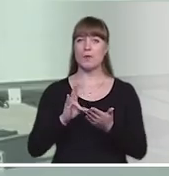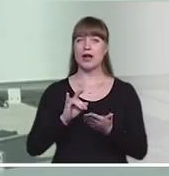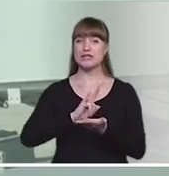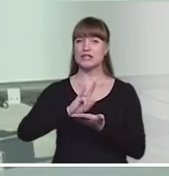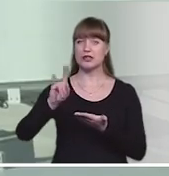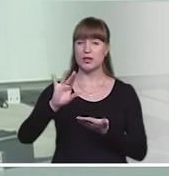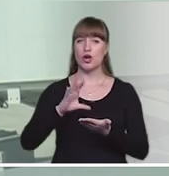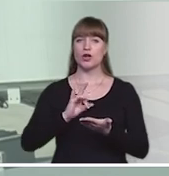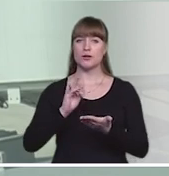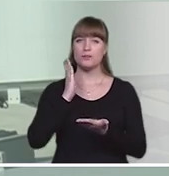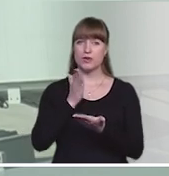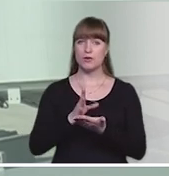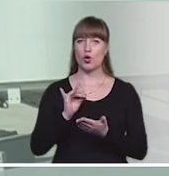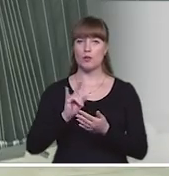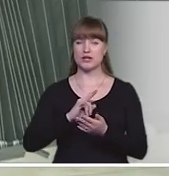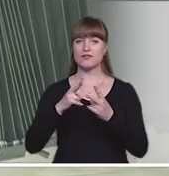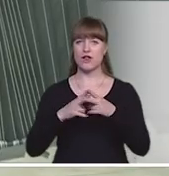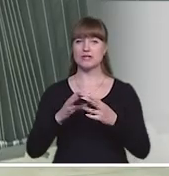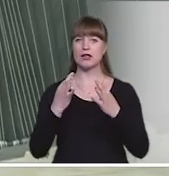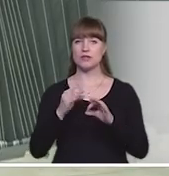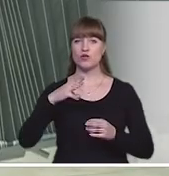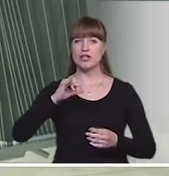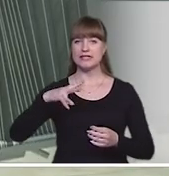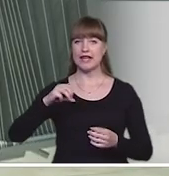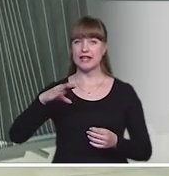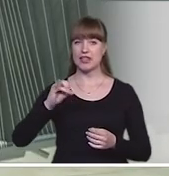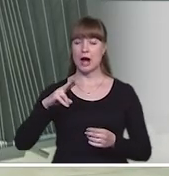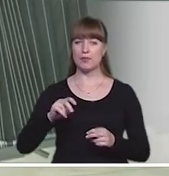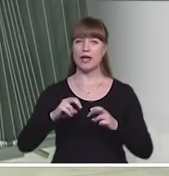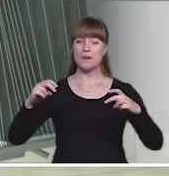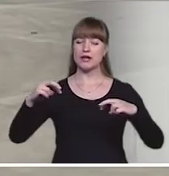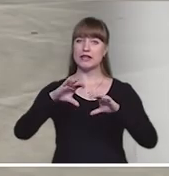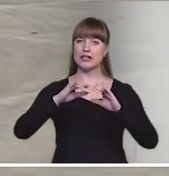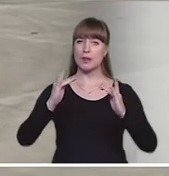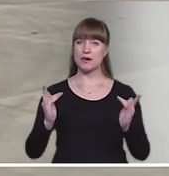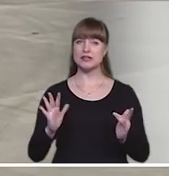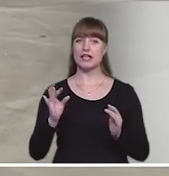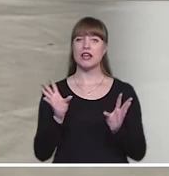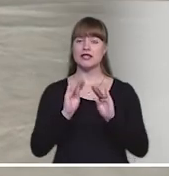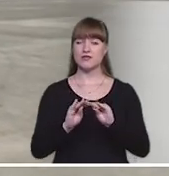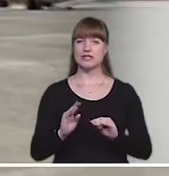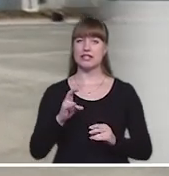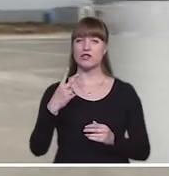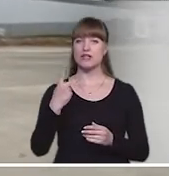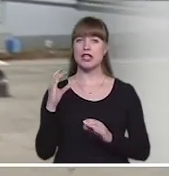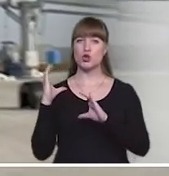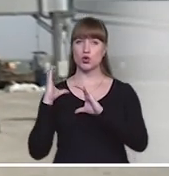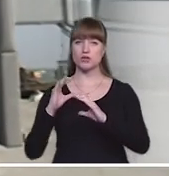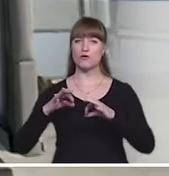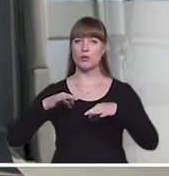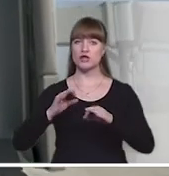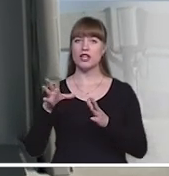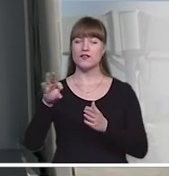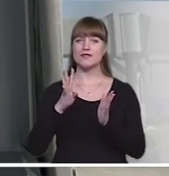борт самолета прямиком из аэровокзала позволят телетрапы. Переходные мосты и комплектующие свозили на 21 грузовой машине.